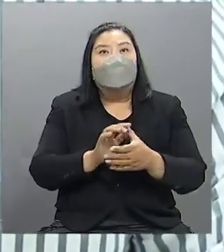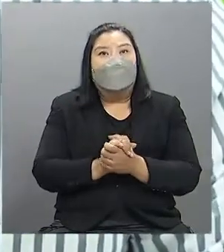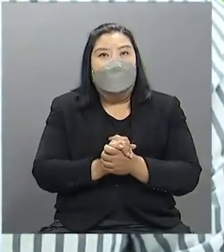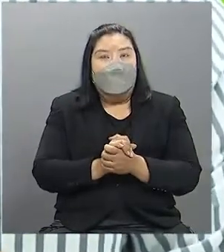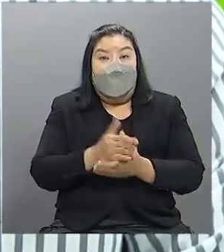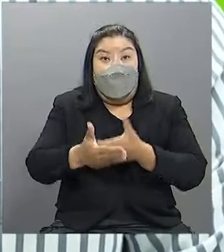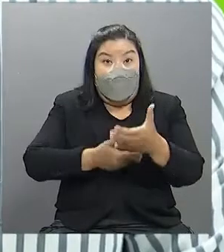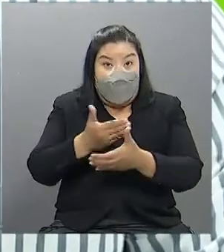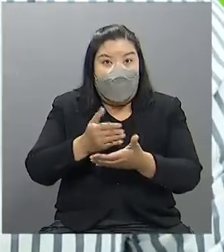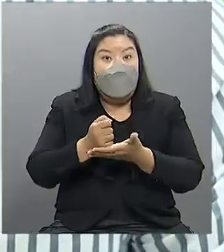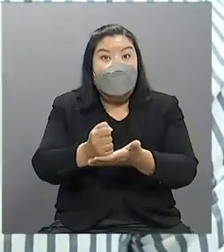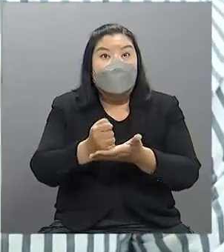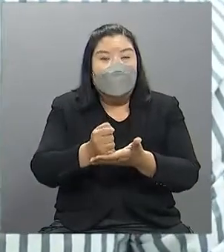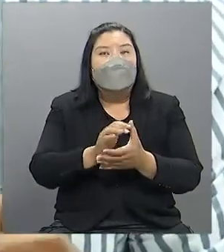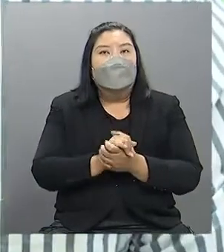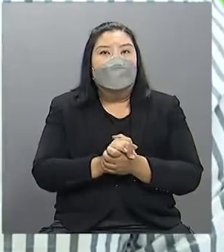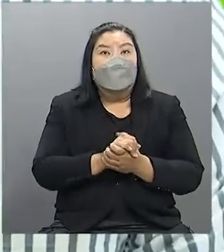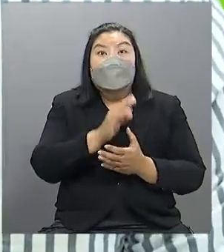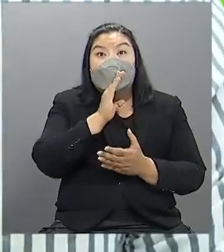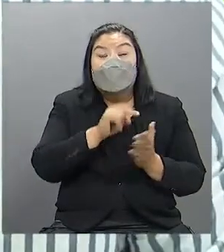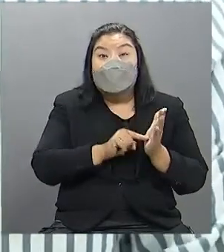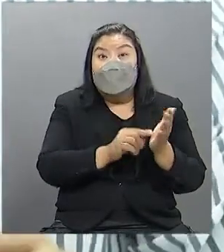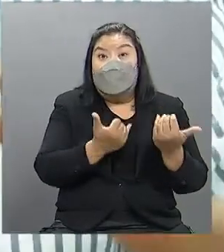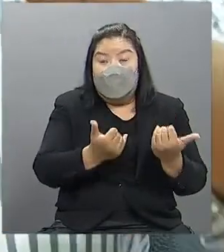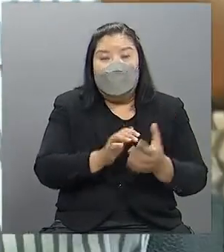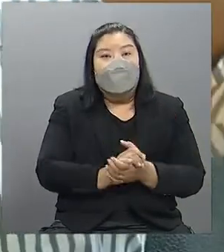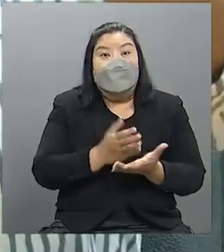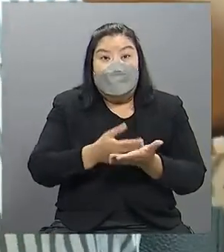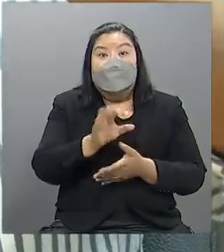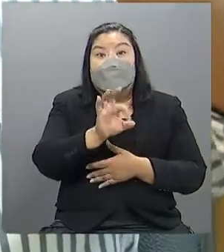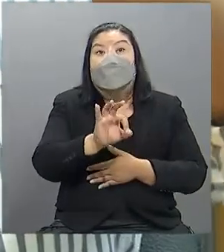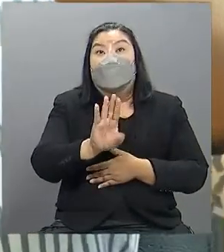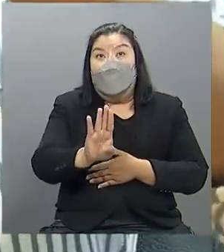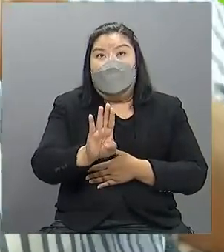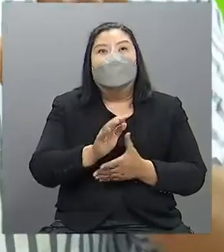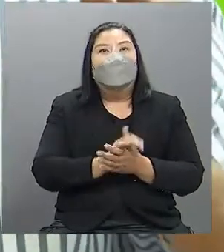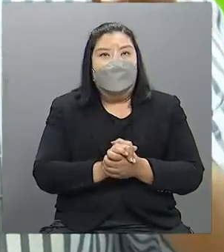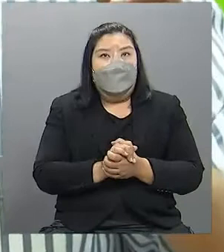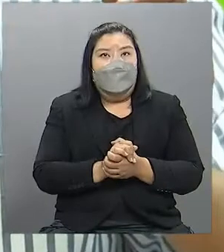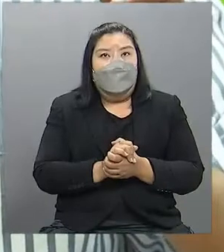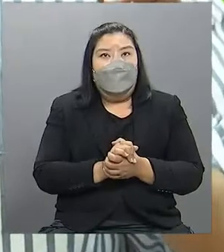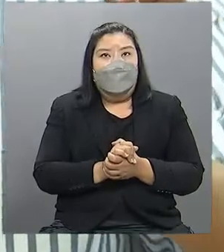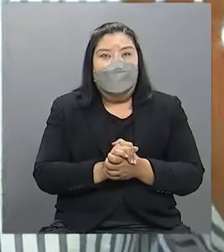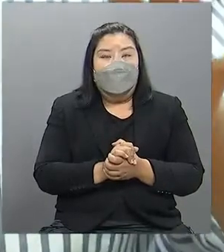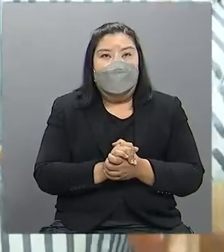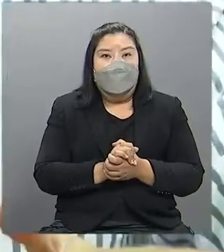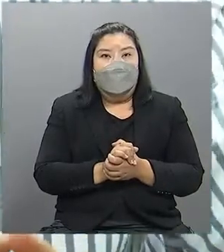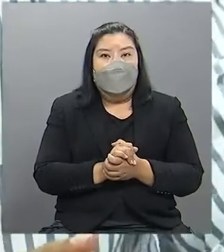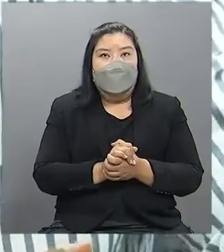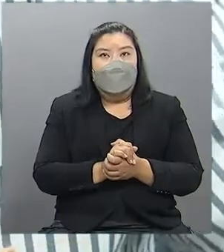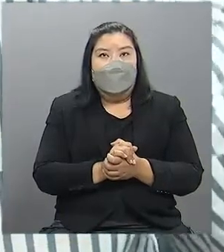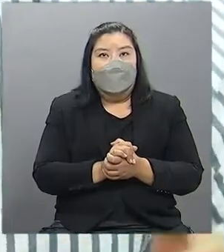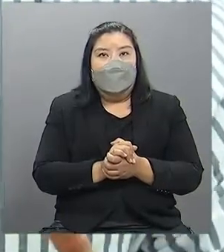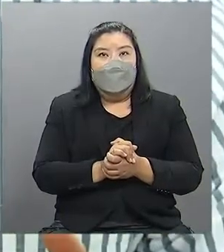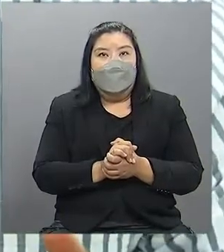มมุติถ้าณปัจจุบันวันนี้9บาทถ้าตัวของผมมันซักเซสฟูลจริงผมอาจจะบอกว่า